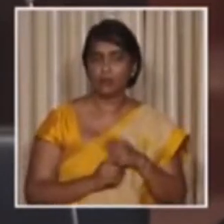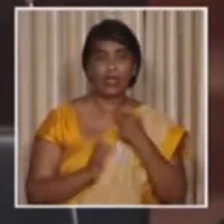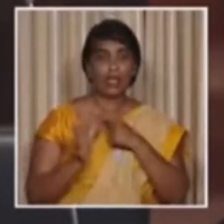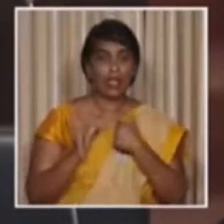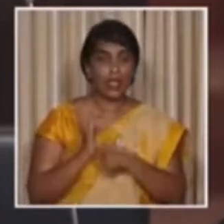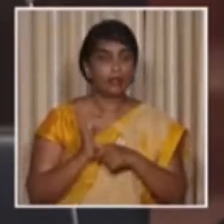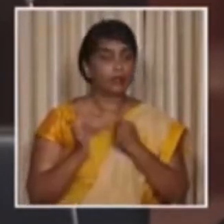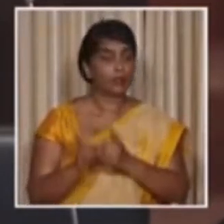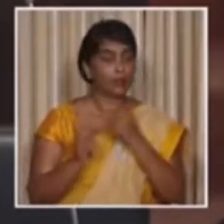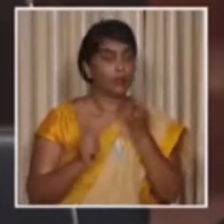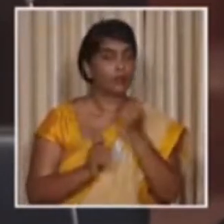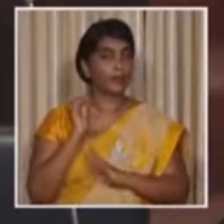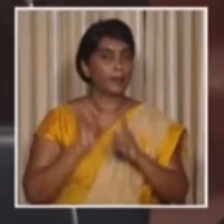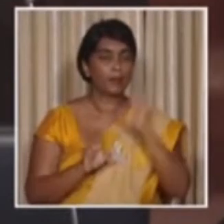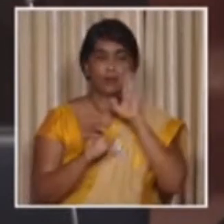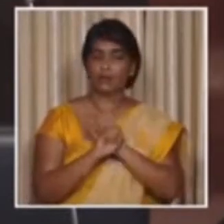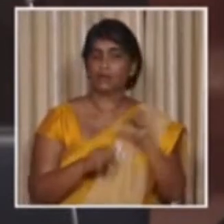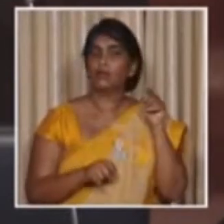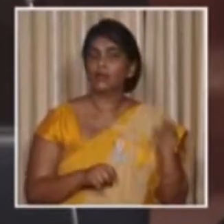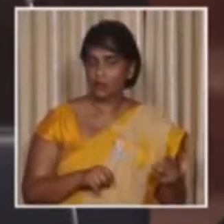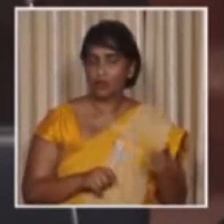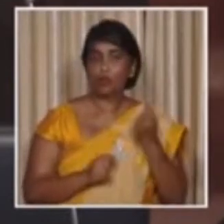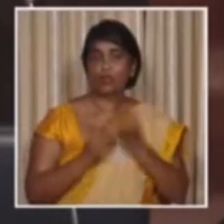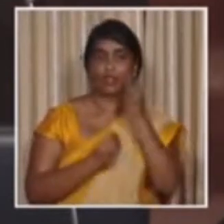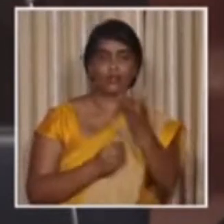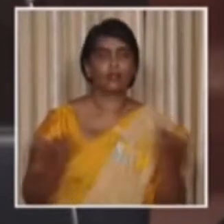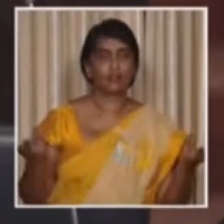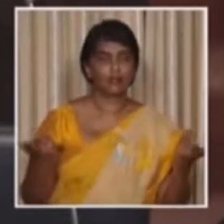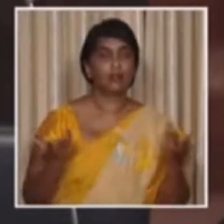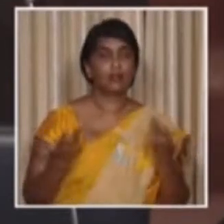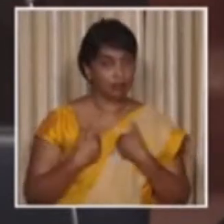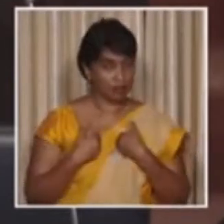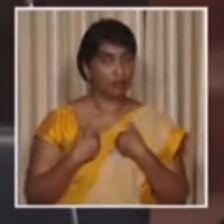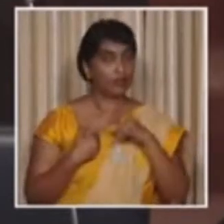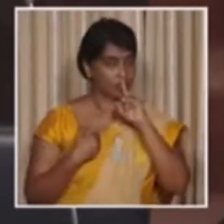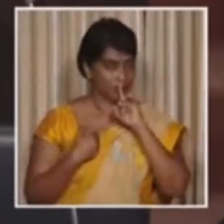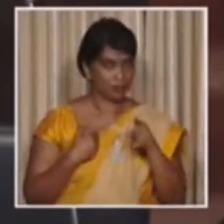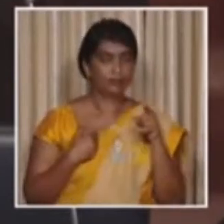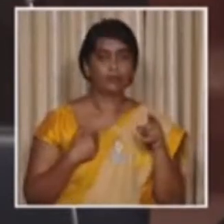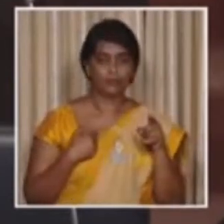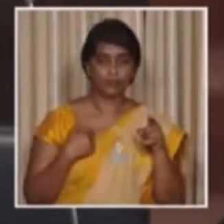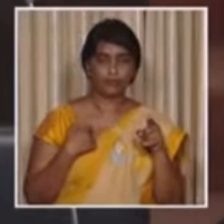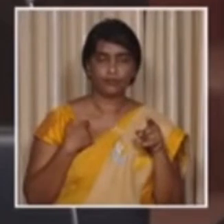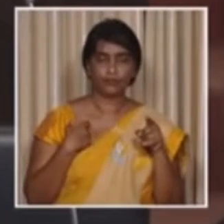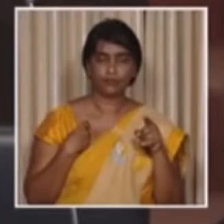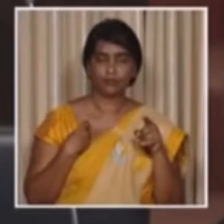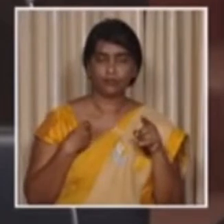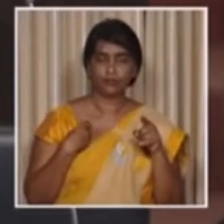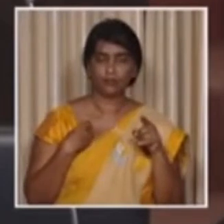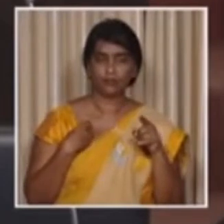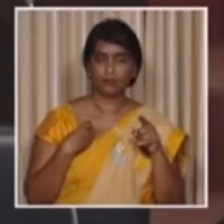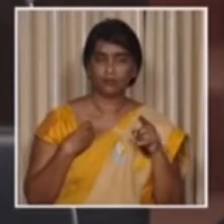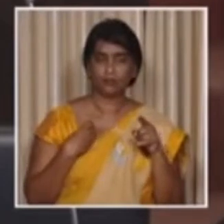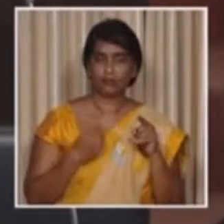චක්‍රලේඛරයක් අල්ලගෙන මුදල් ලබාත්‍යාංශයේ නිවේදනයක් අල්ලගෙන මුදල් දෙන්නේ නැහැ. අපි මම ඔබතුමාට කියන්න ඕන මට කතා කරන්න දෙනවද? ප්ලීස්